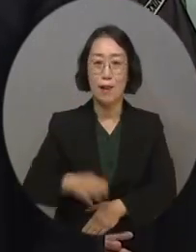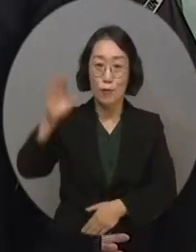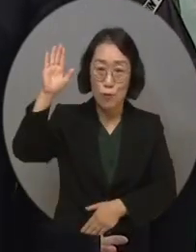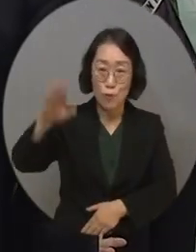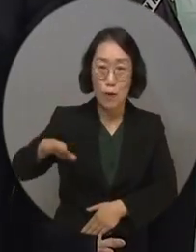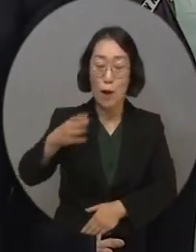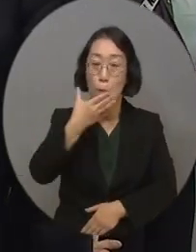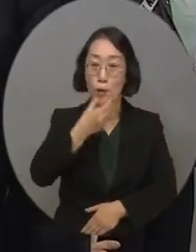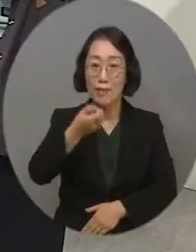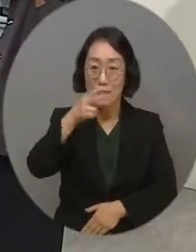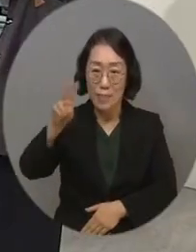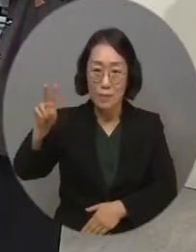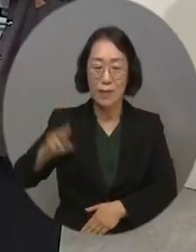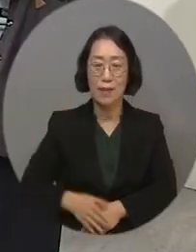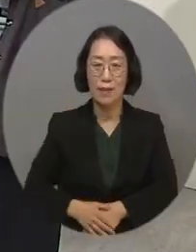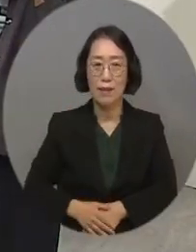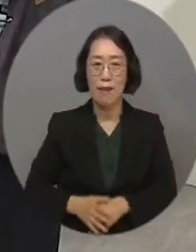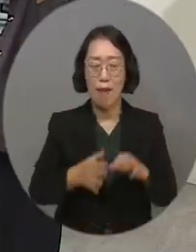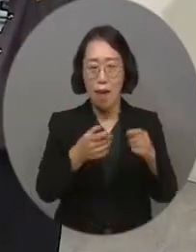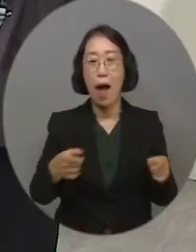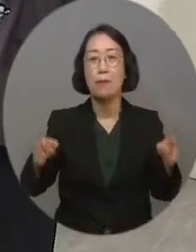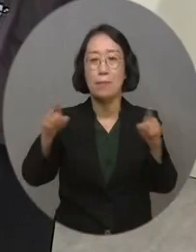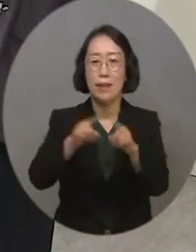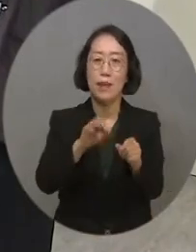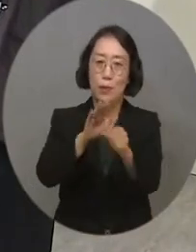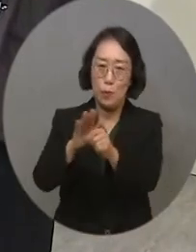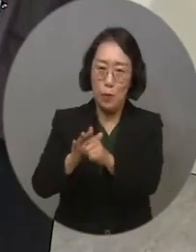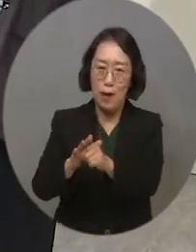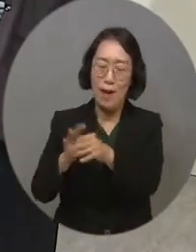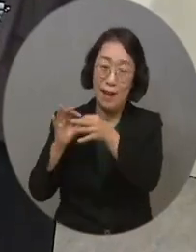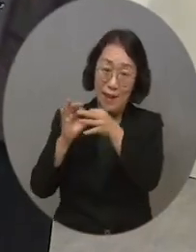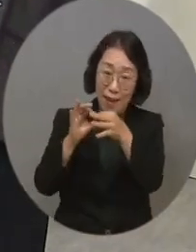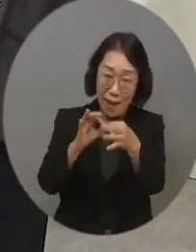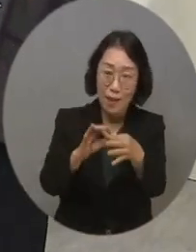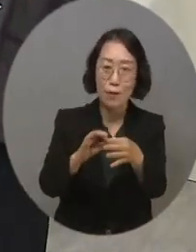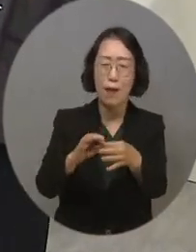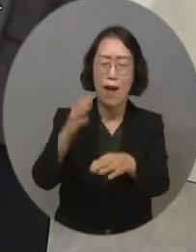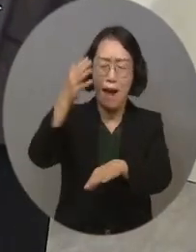복지 채널 복지TV가 동반자로서 함께 동행할 수 있도록